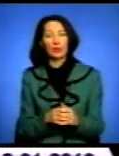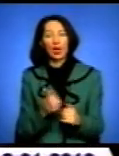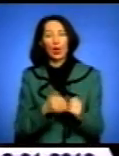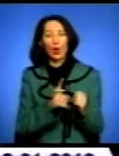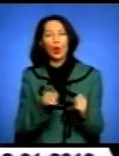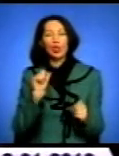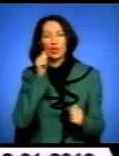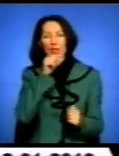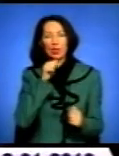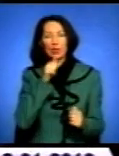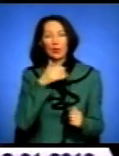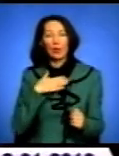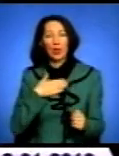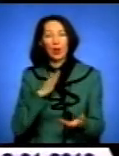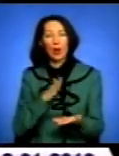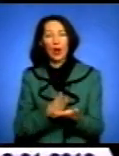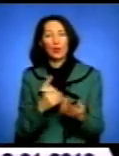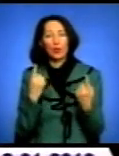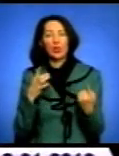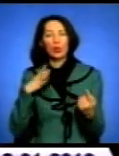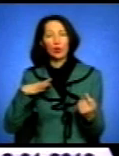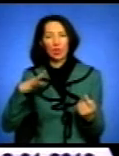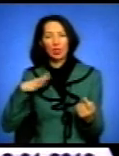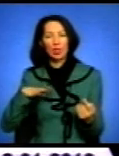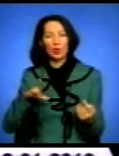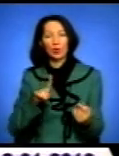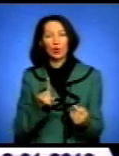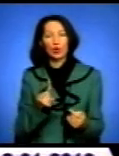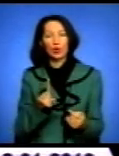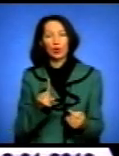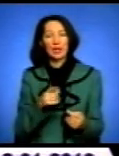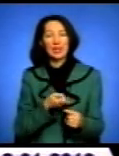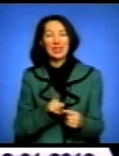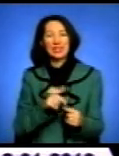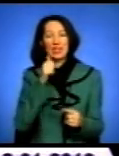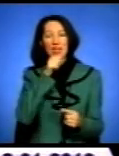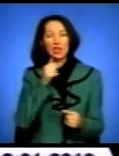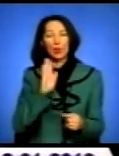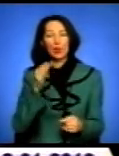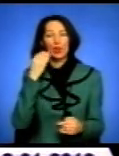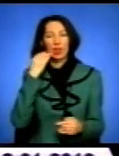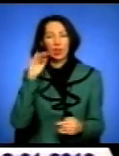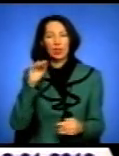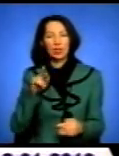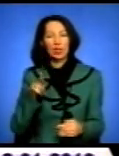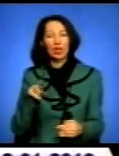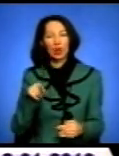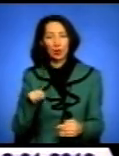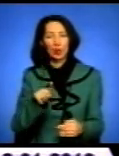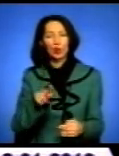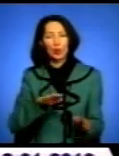Кожен рік ми маємо велику надію, що цей рік буде краще, ніж той, який